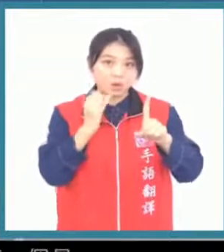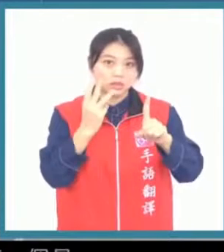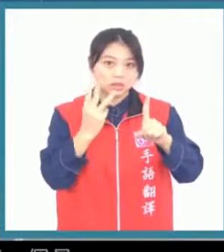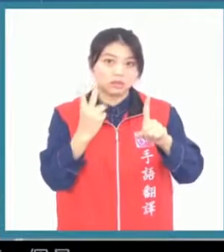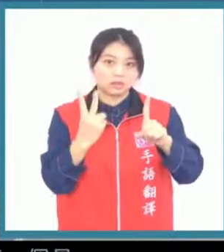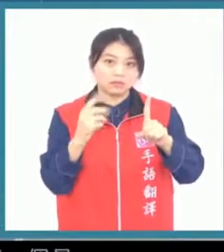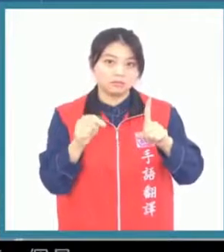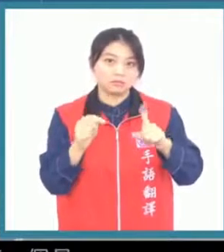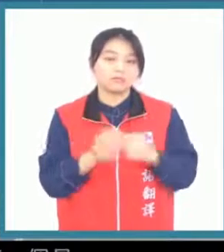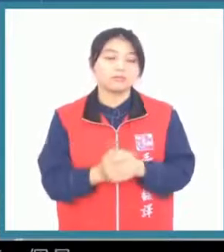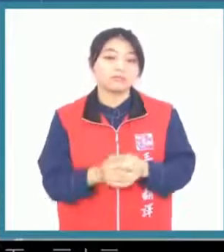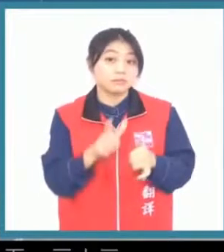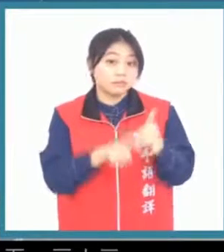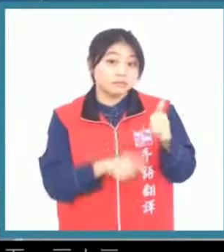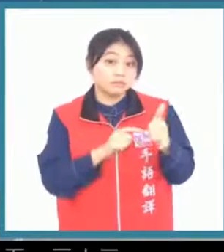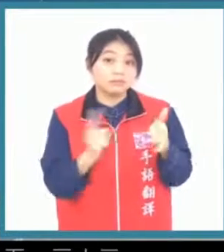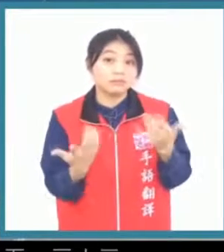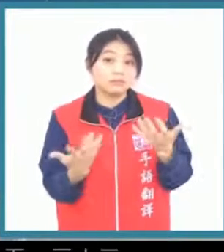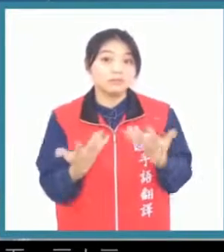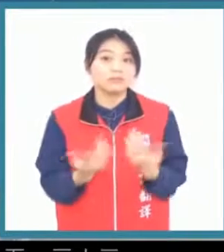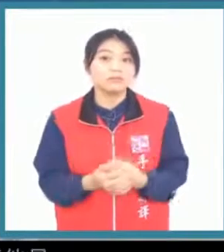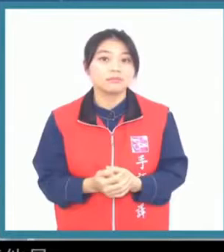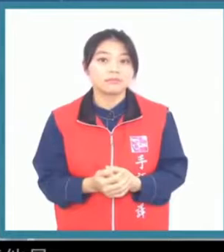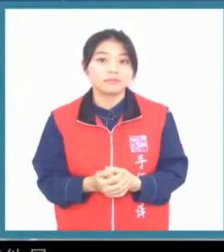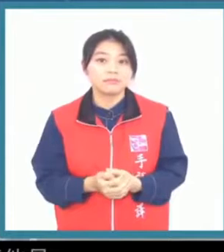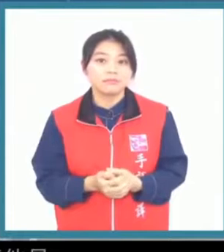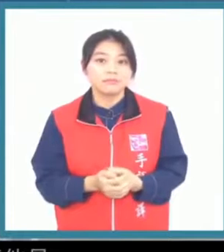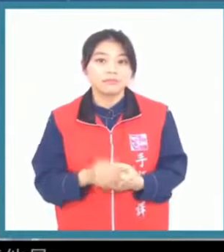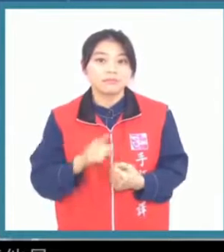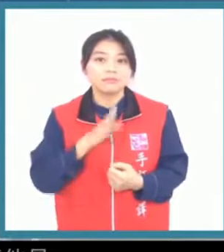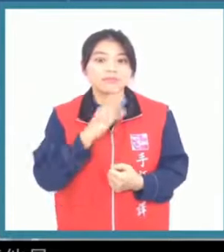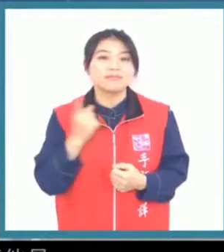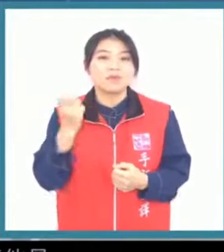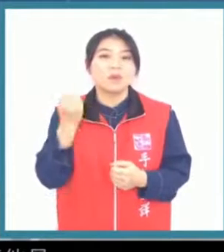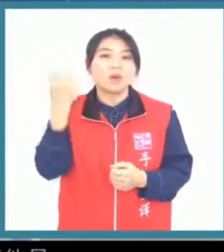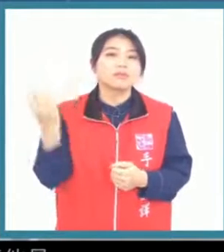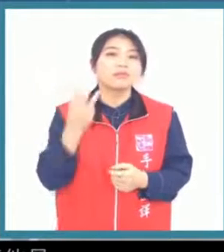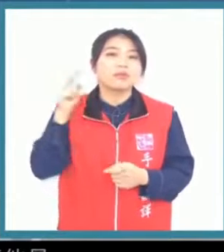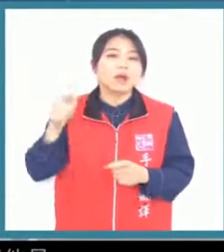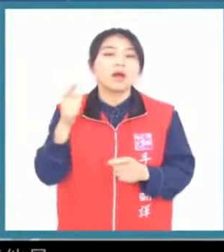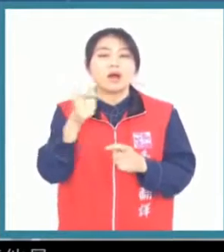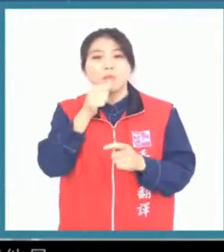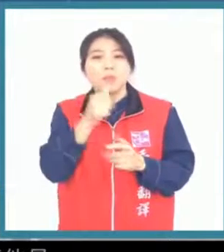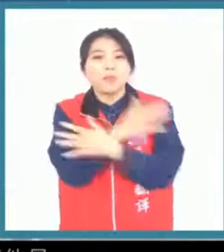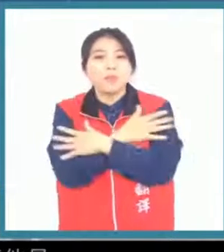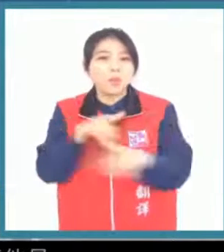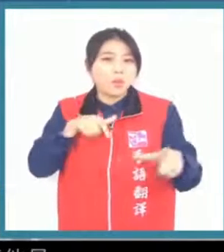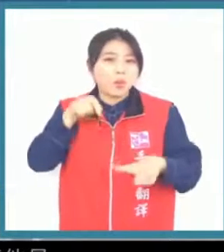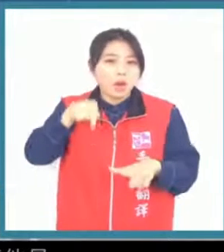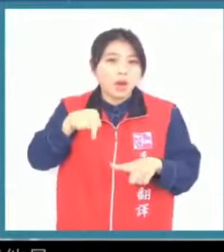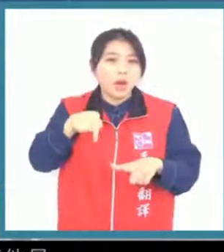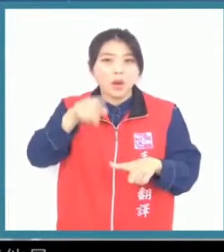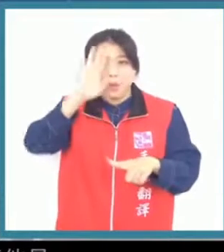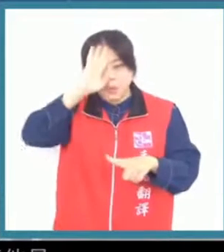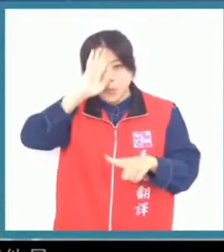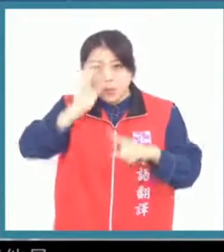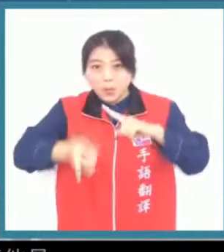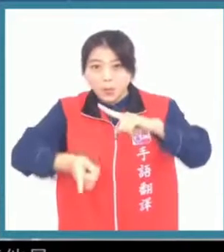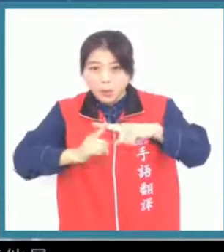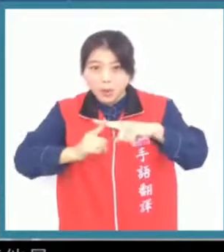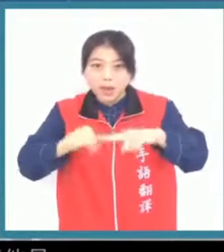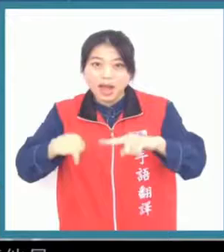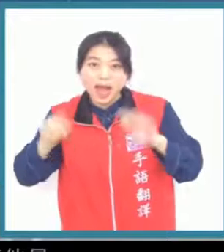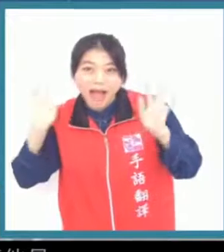18532，那么他是这个华盛顿幼儿园确诊的这个孩子的妈